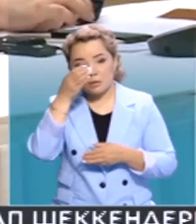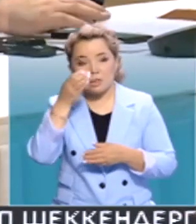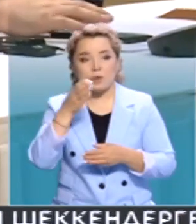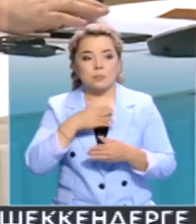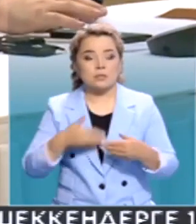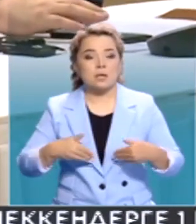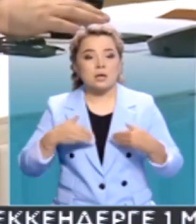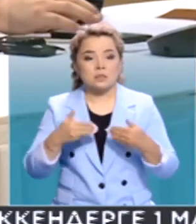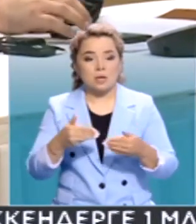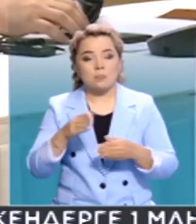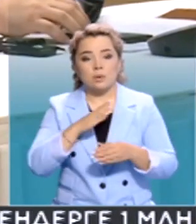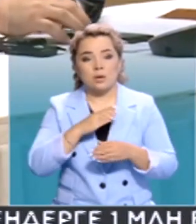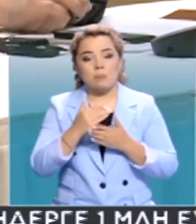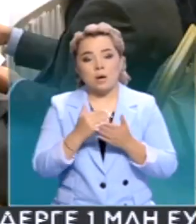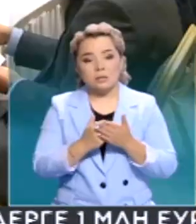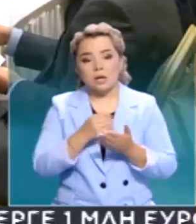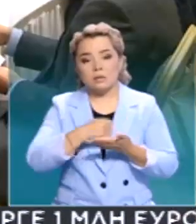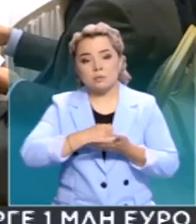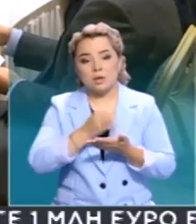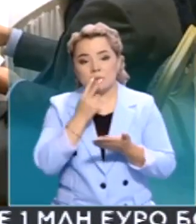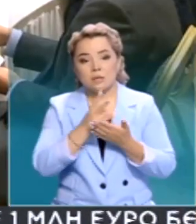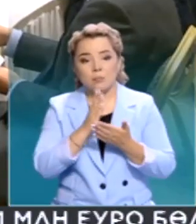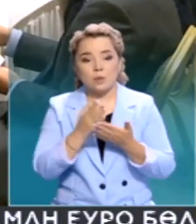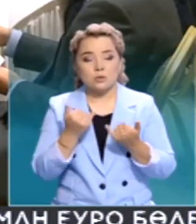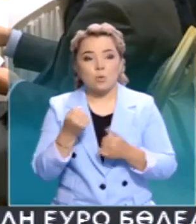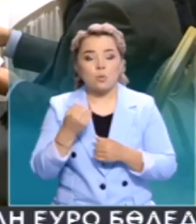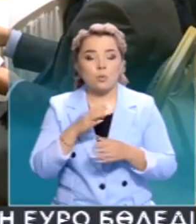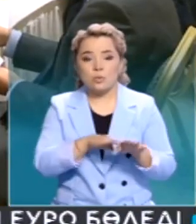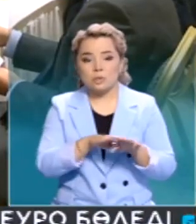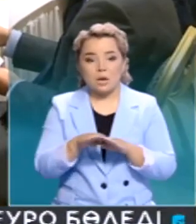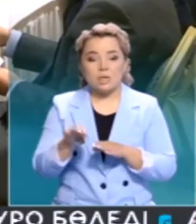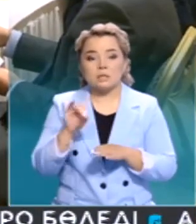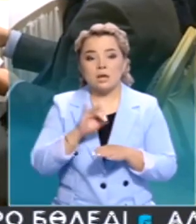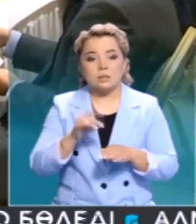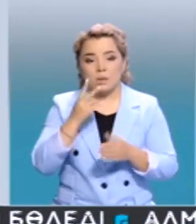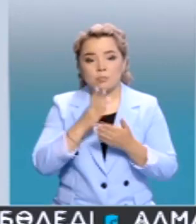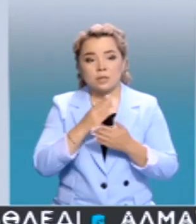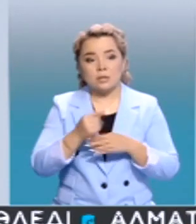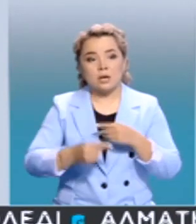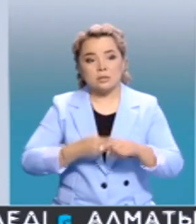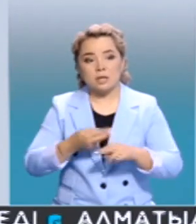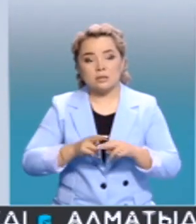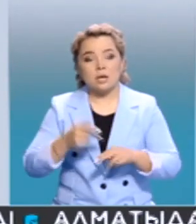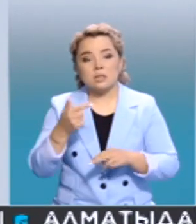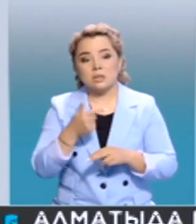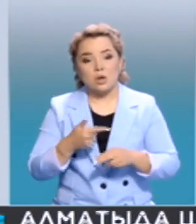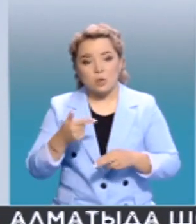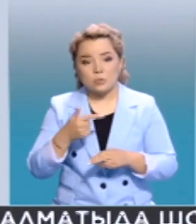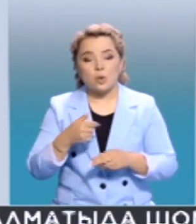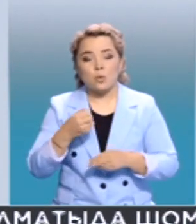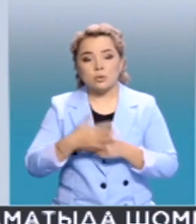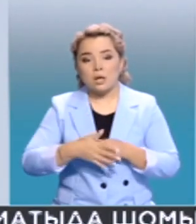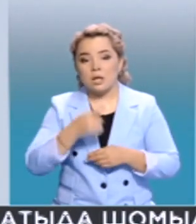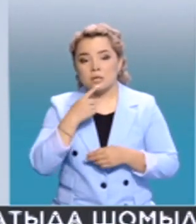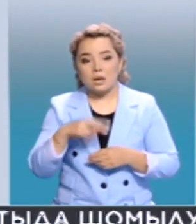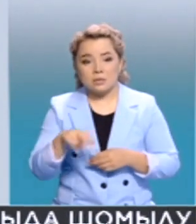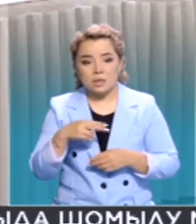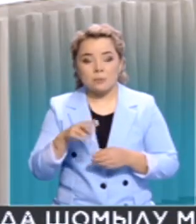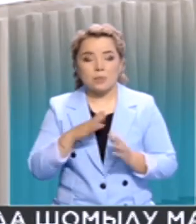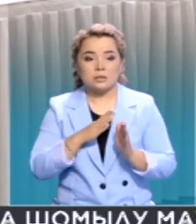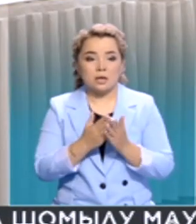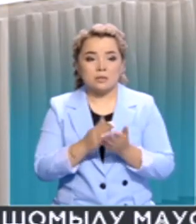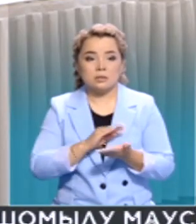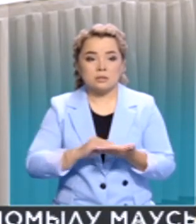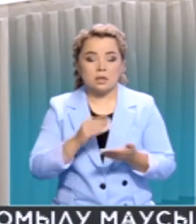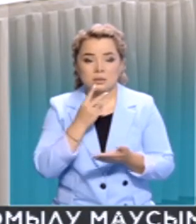бірнеше оқулықтың бағдарламасы мен мәтінін бекітті. Енді ортақ түрік тарихы, түркі әлемі географиясы және ортақ түрік әдебиеті пәндері орта